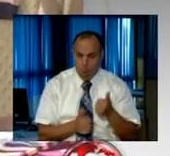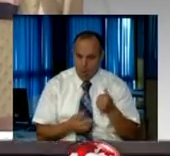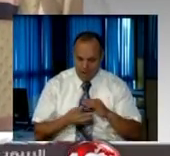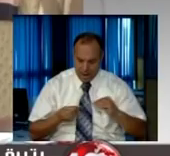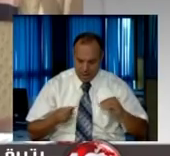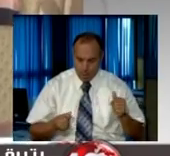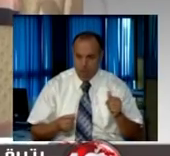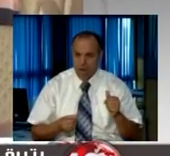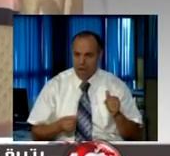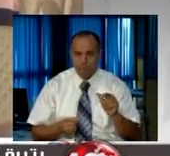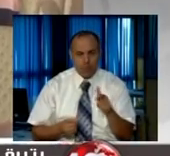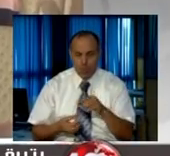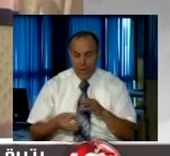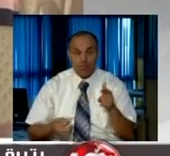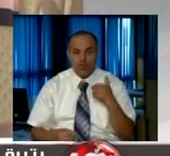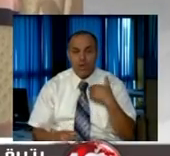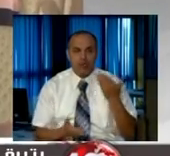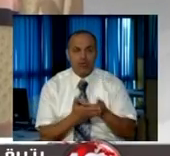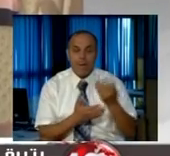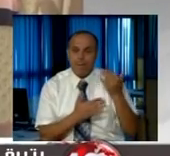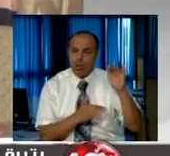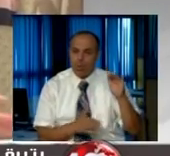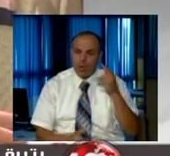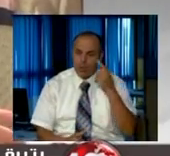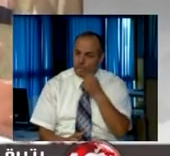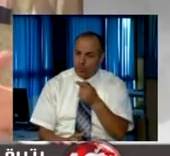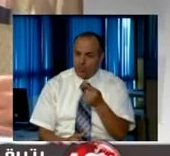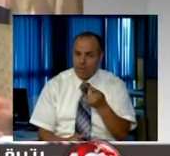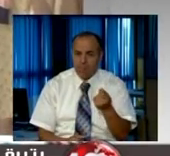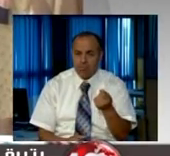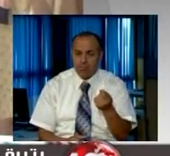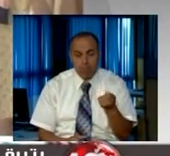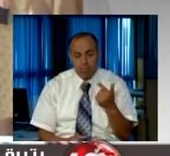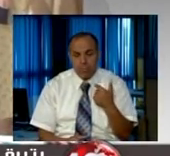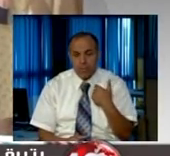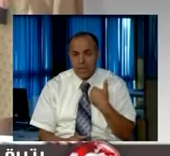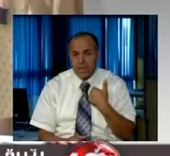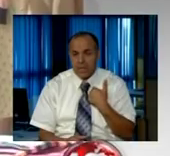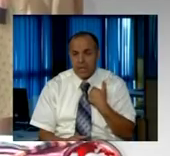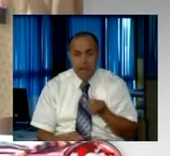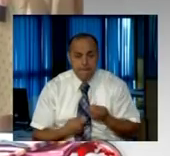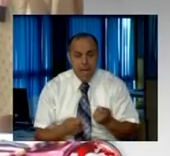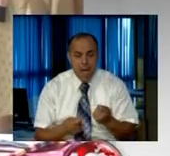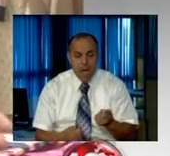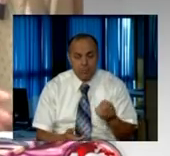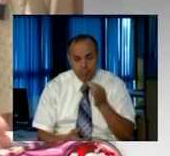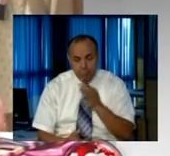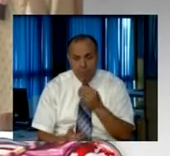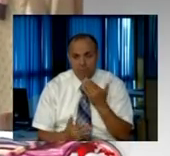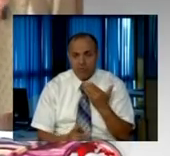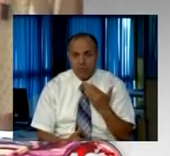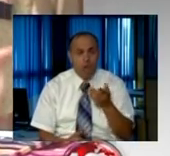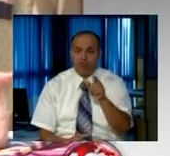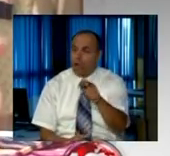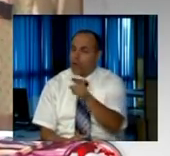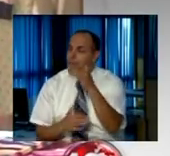من الخارج، الخطر في تونس مش موجودة، اللي يروه اكترا فيه كيفاش طالع يتكلفنا تكاليف بعض، لكن ما نلقاوش المقابل وقت اللي نجيبوا شبيه يقولك هاو